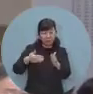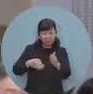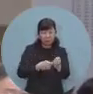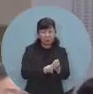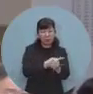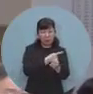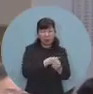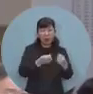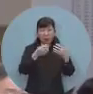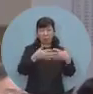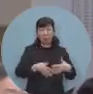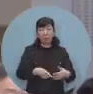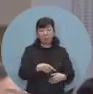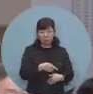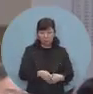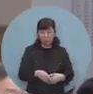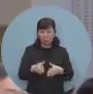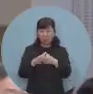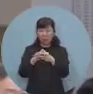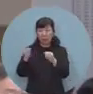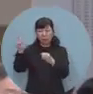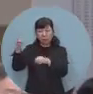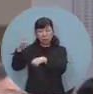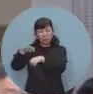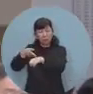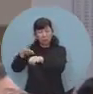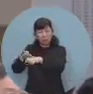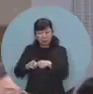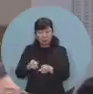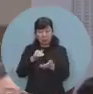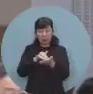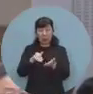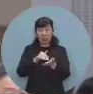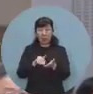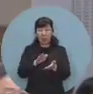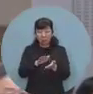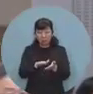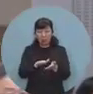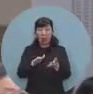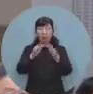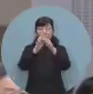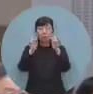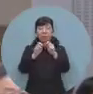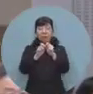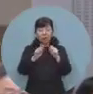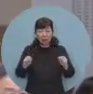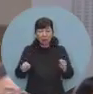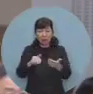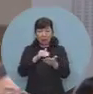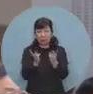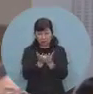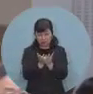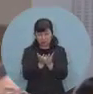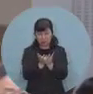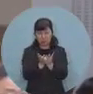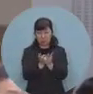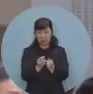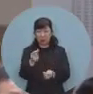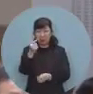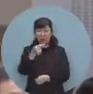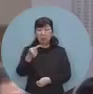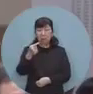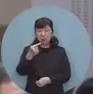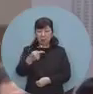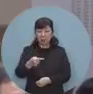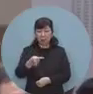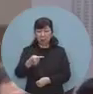としてで国のマニュアルに沿ってこれは計算をしておりますえその結果が計算値ですけどあくまでえ144